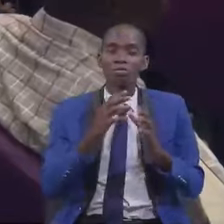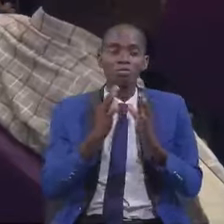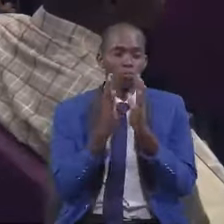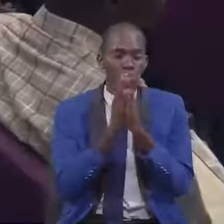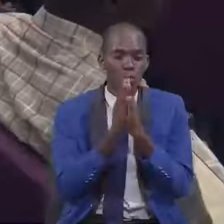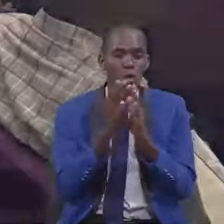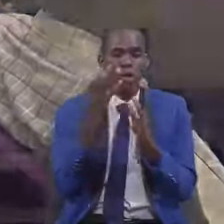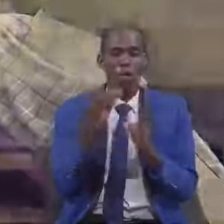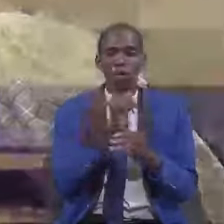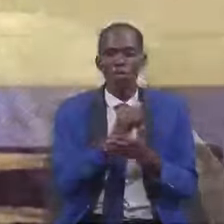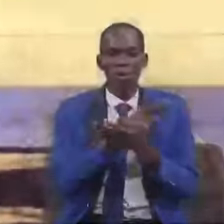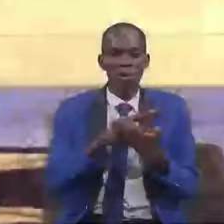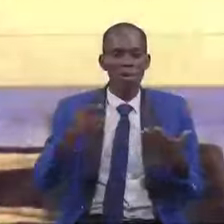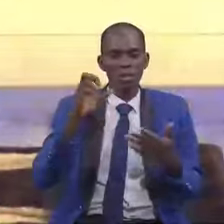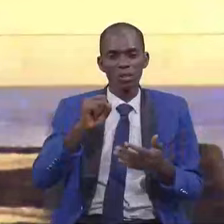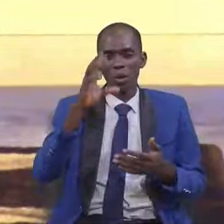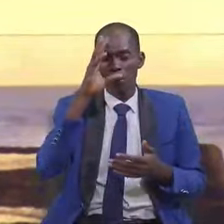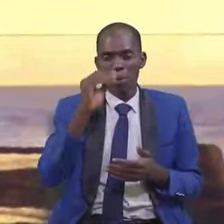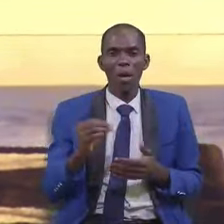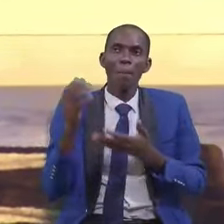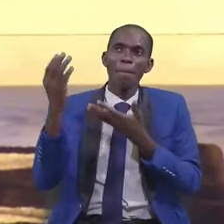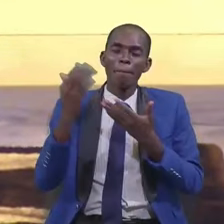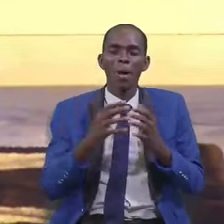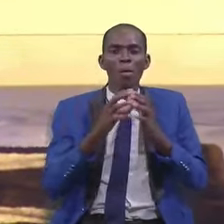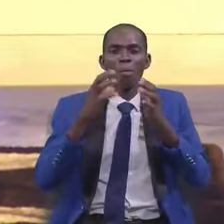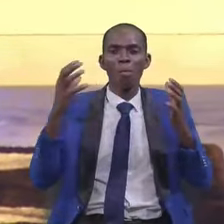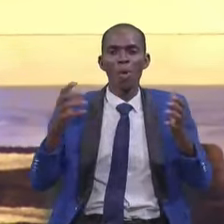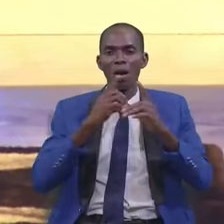la prière fait vente du juste à une grande efficacité.